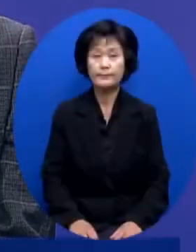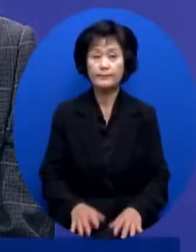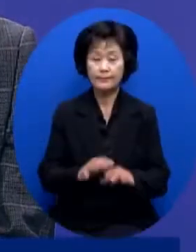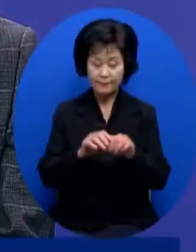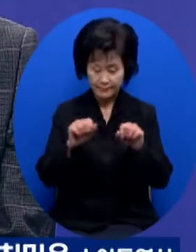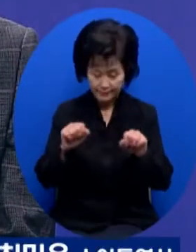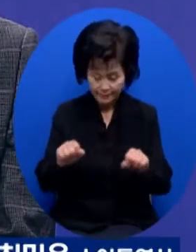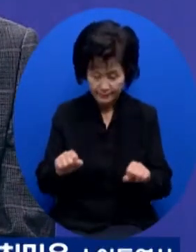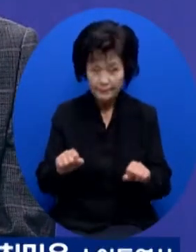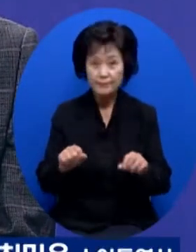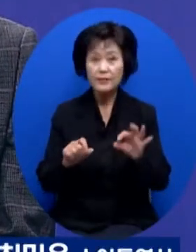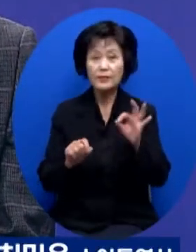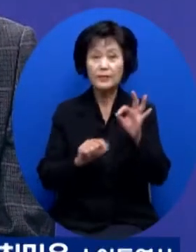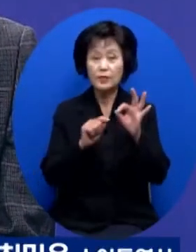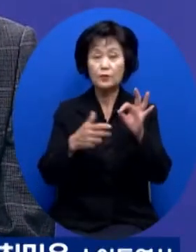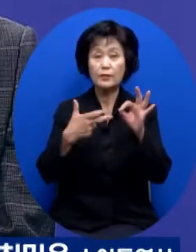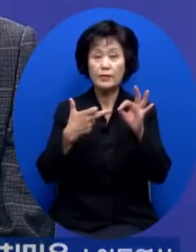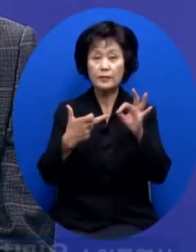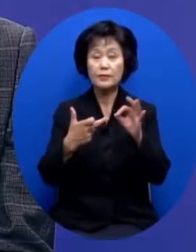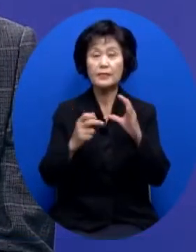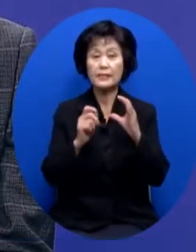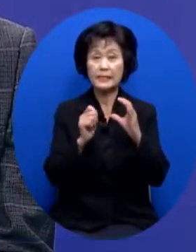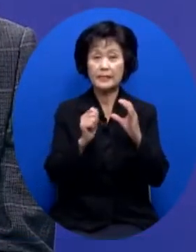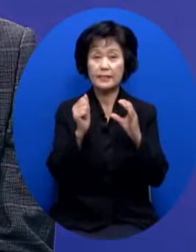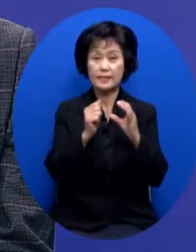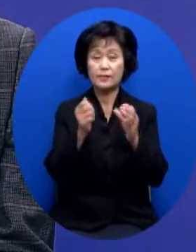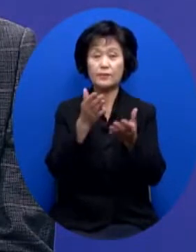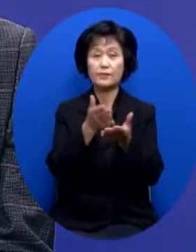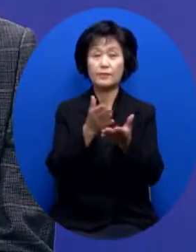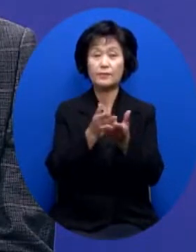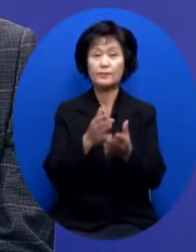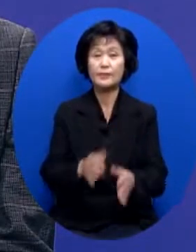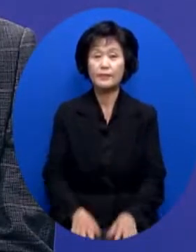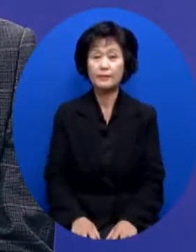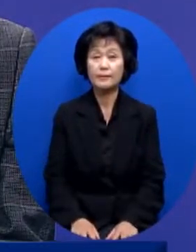시청자 여러분 안녕하십니까. 10월 17일 CTS 뉴스입니다.